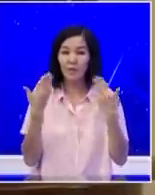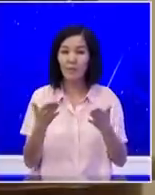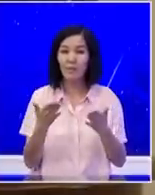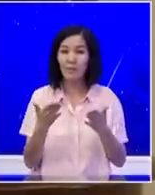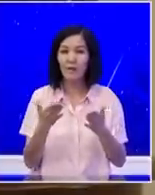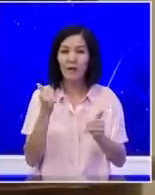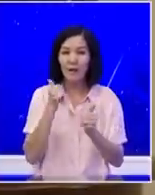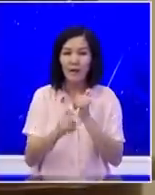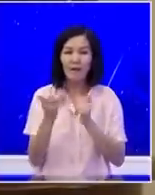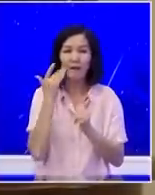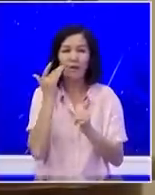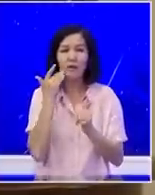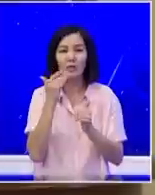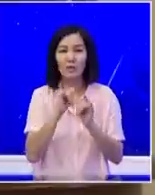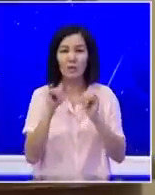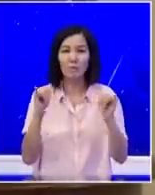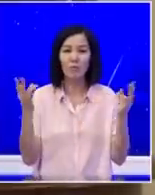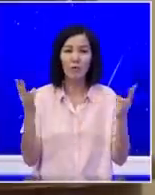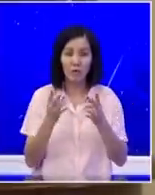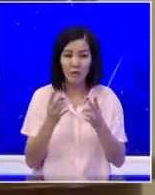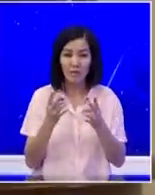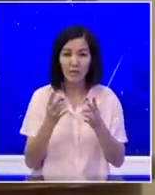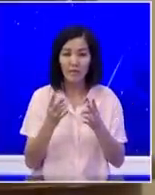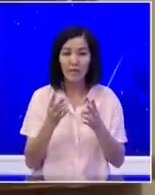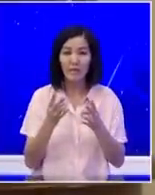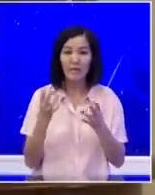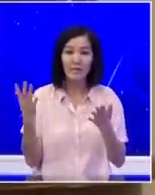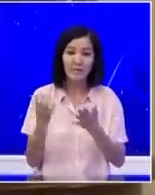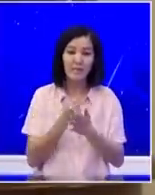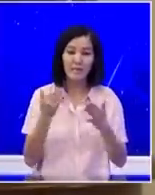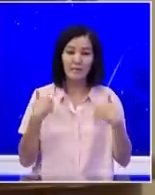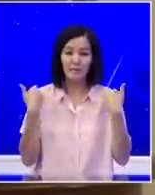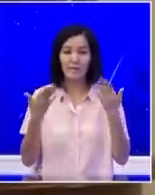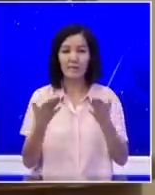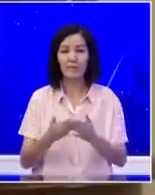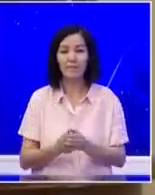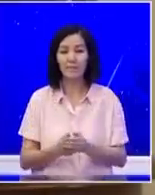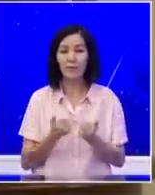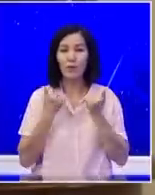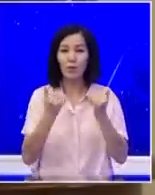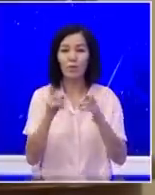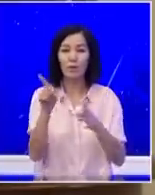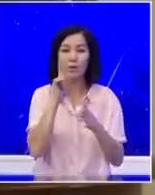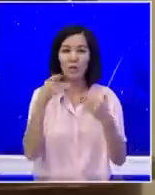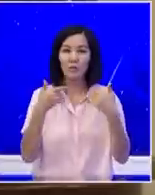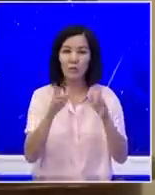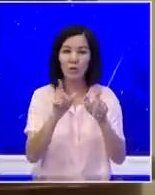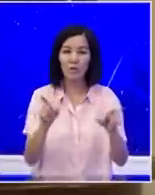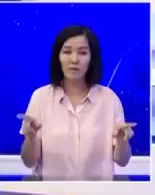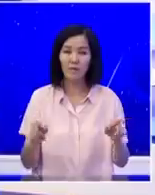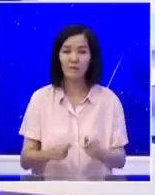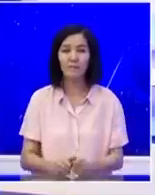мен өсуге бастасын. Сендерге ақ жол, сәт сапар тілеймін, қадірлі жас түлектер.